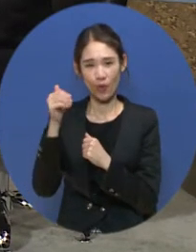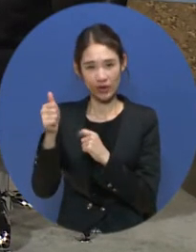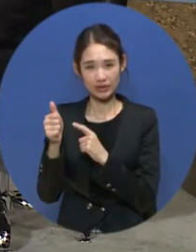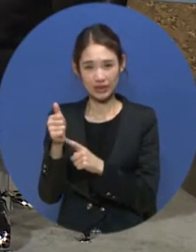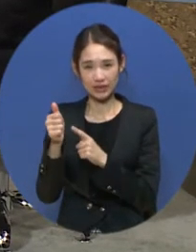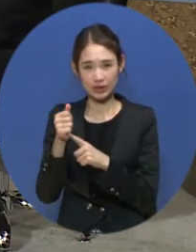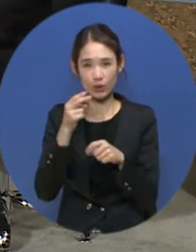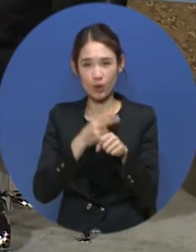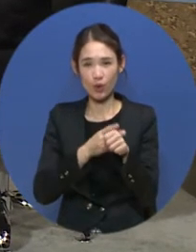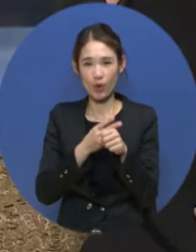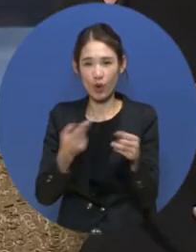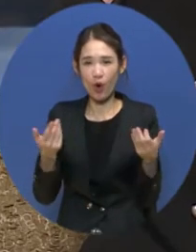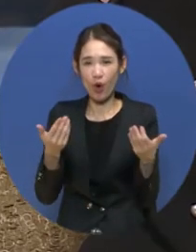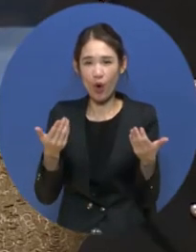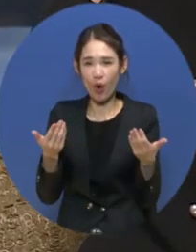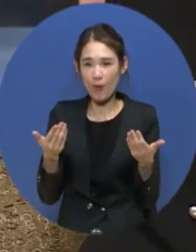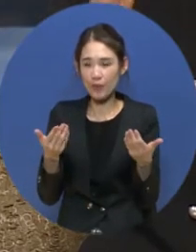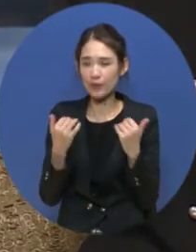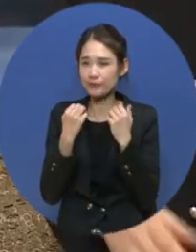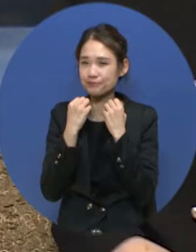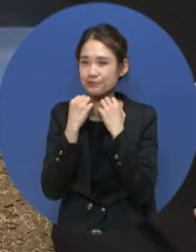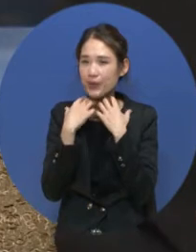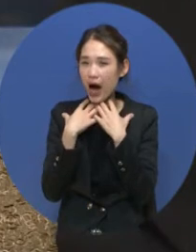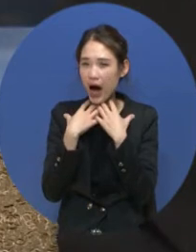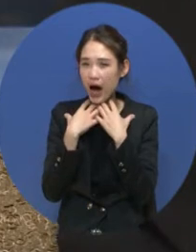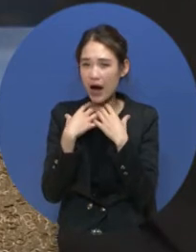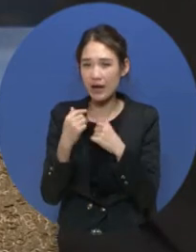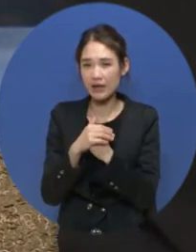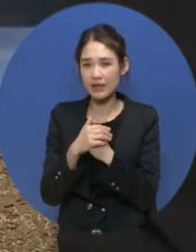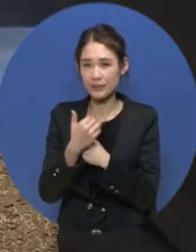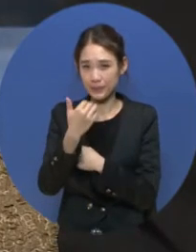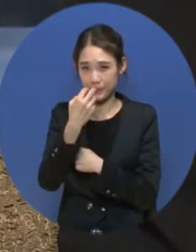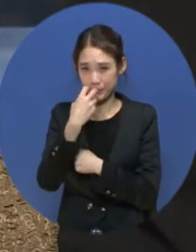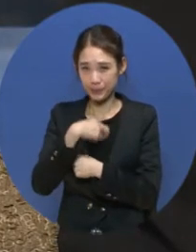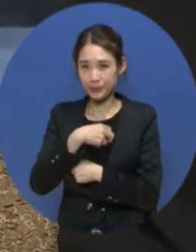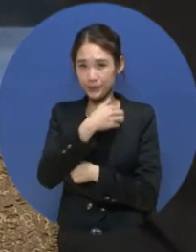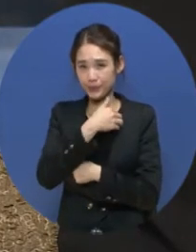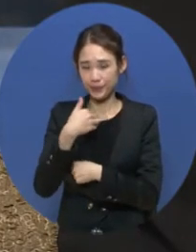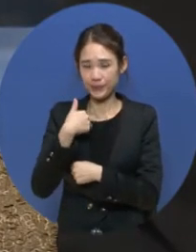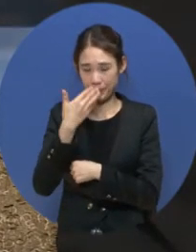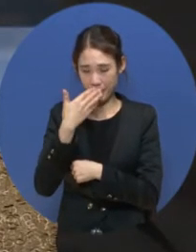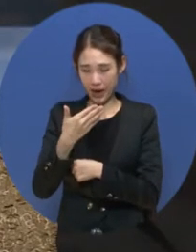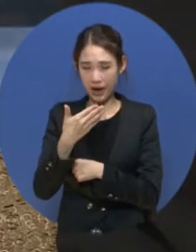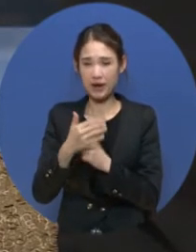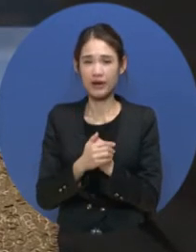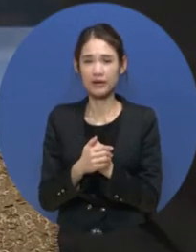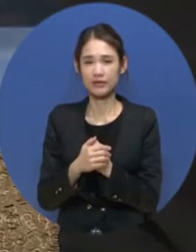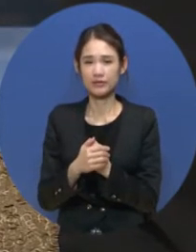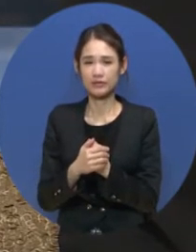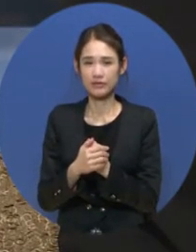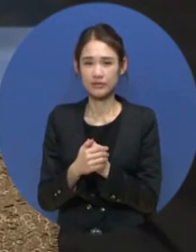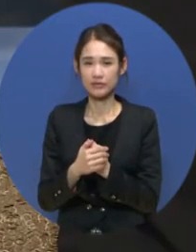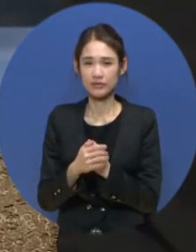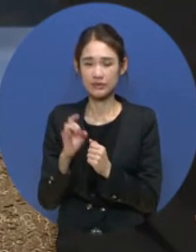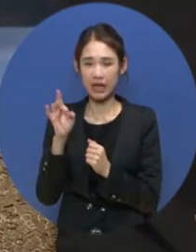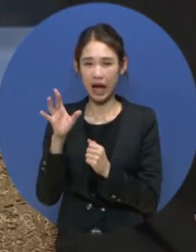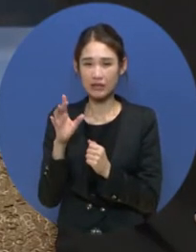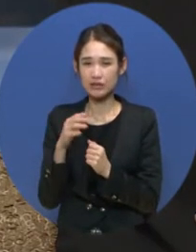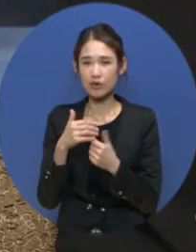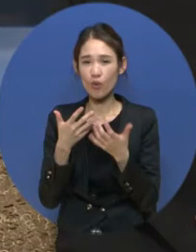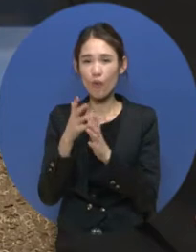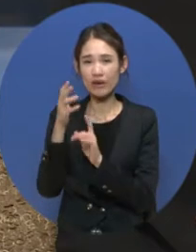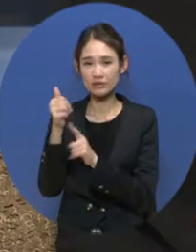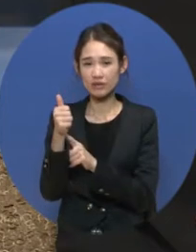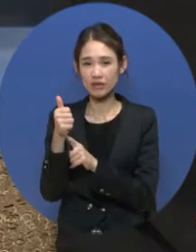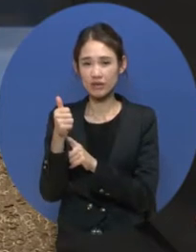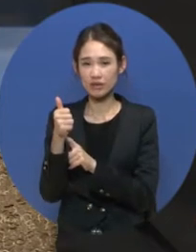원장님이 교사의 업무를 겸유할 수 있는 그런 유형입니다. 근데 사실은 원장님으로서